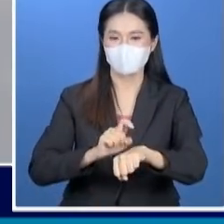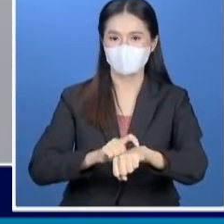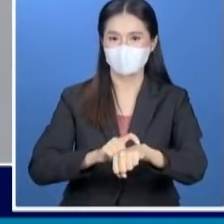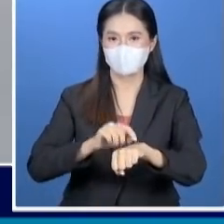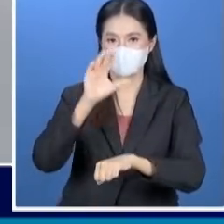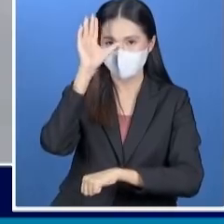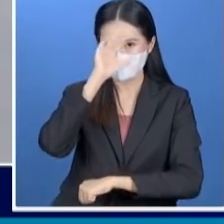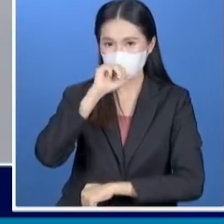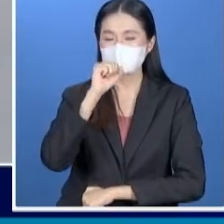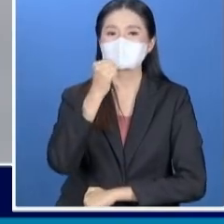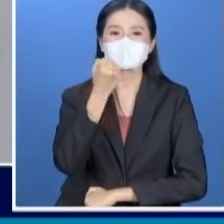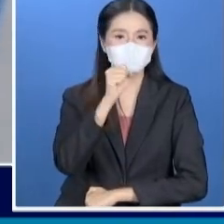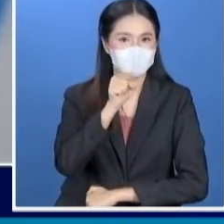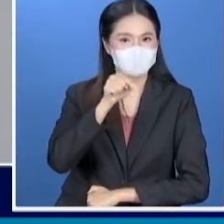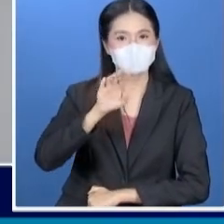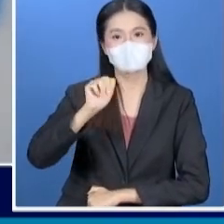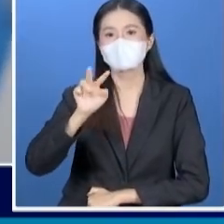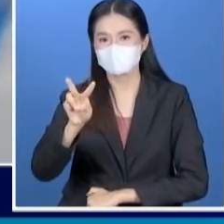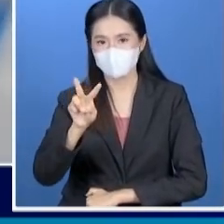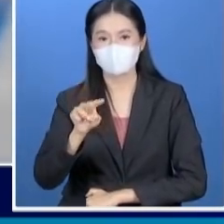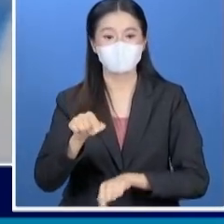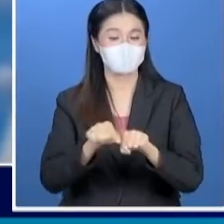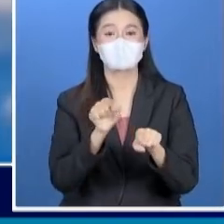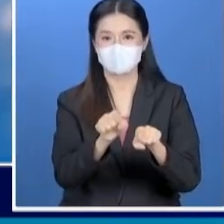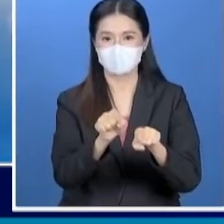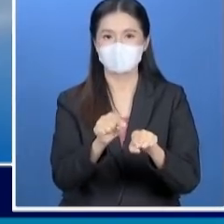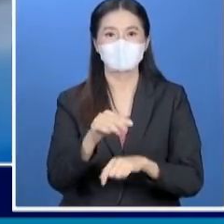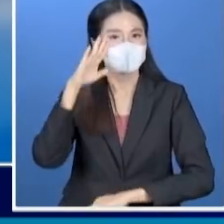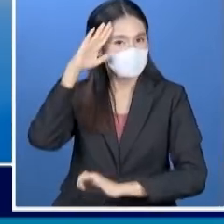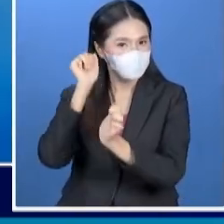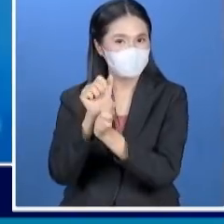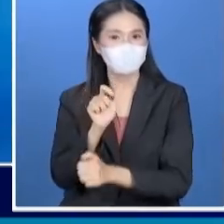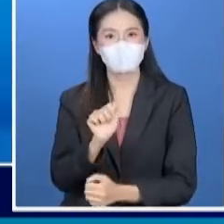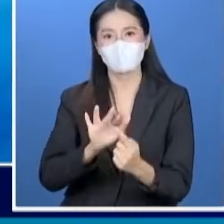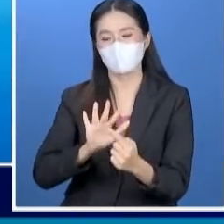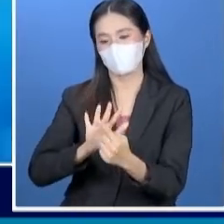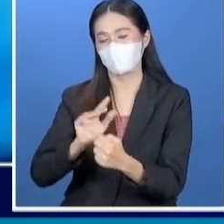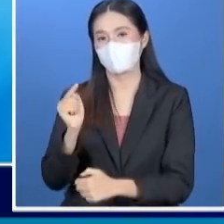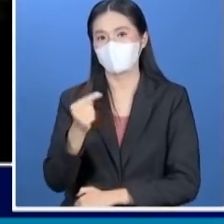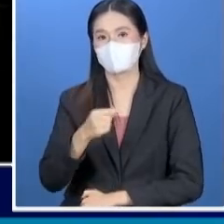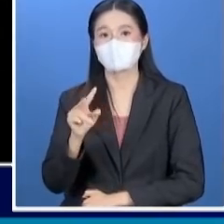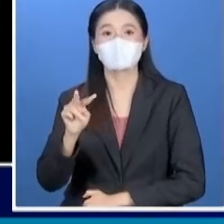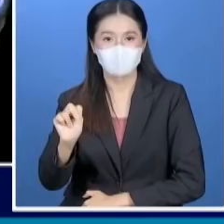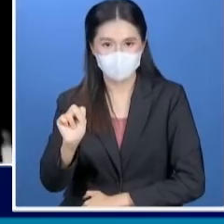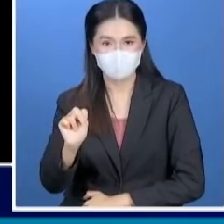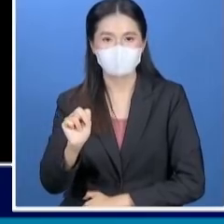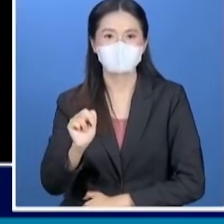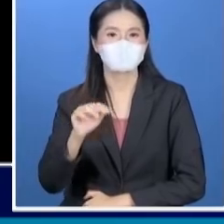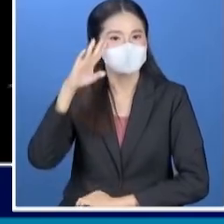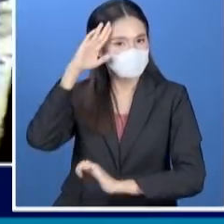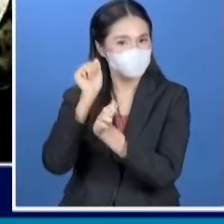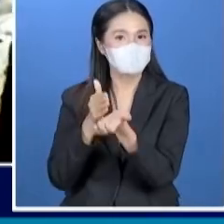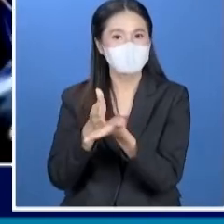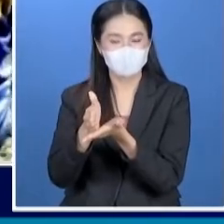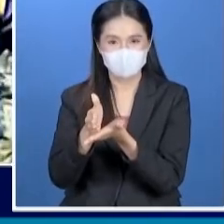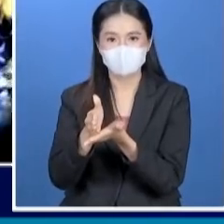าณ 23:42 ของวันเดียวกันนั้นพันตำรวจโทอุเทนหงทองพนักงานสอบสวนสถ